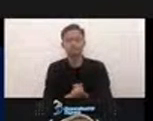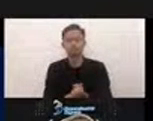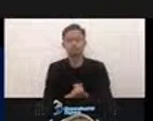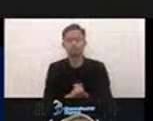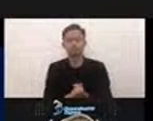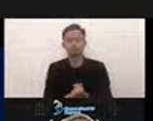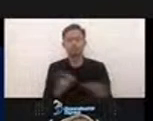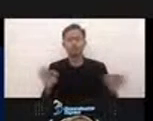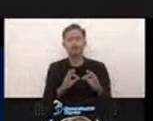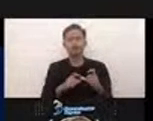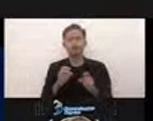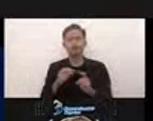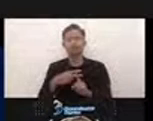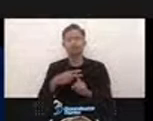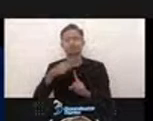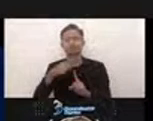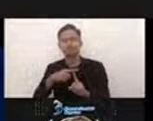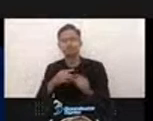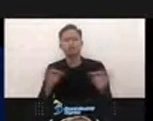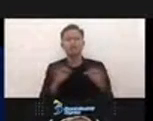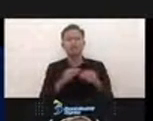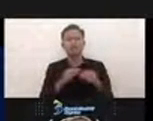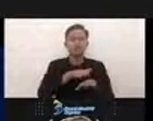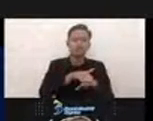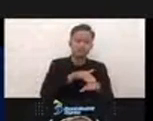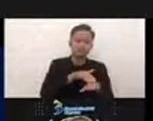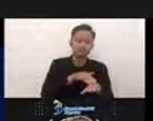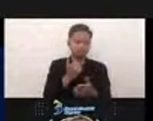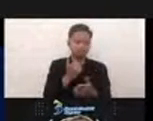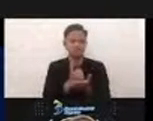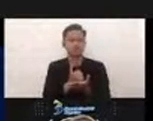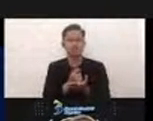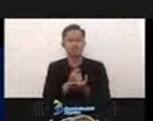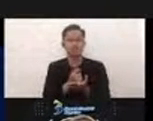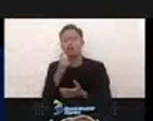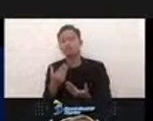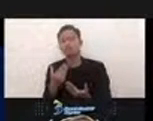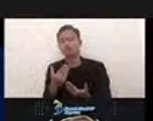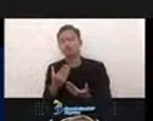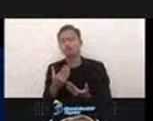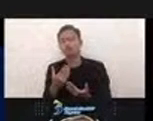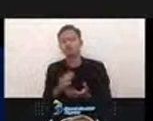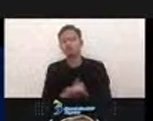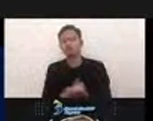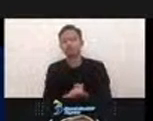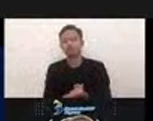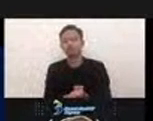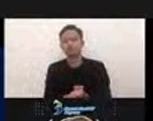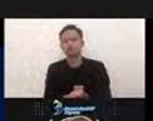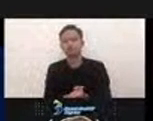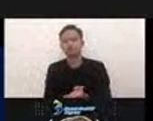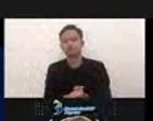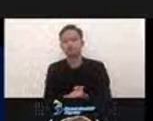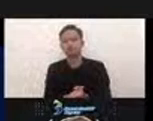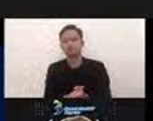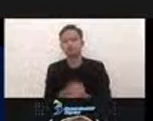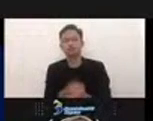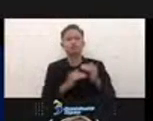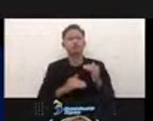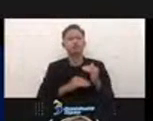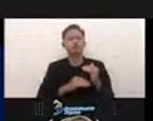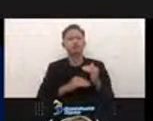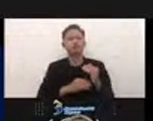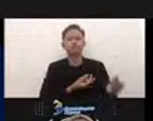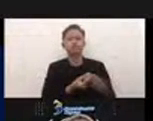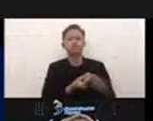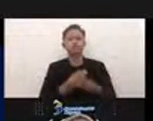soft approach Ini juga pasti akan dilakukan eh dengan meletakkan pada ataupun berangkat dari baseline eh bisnis